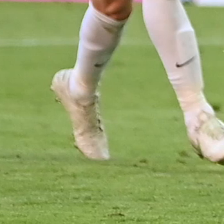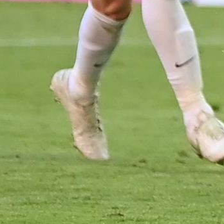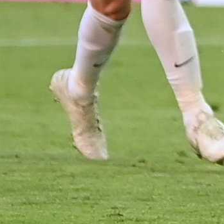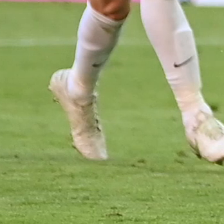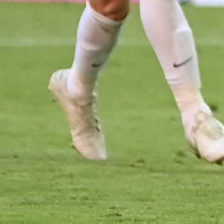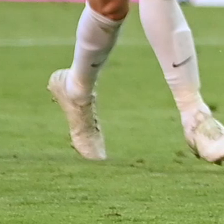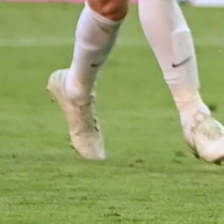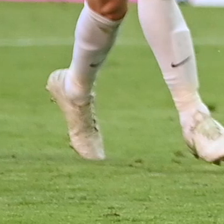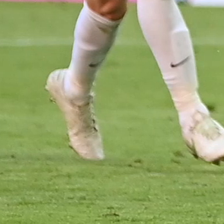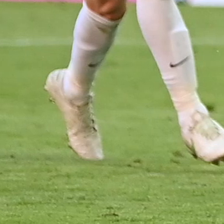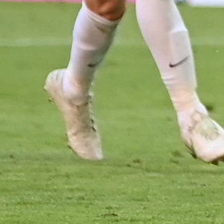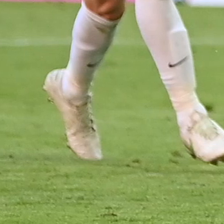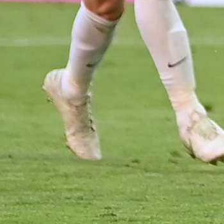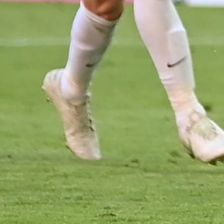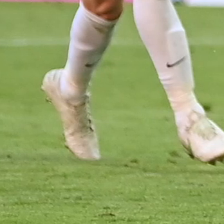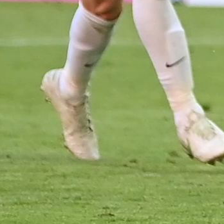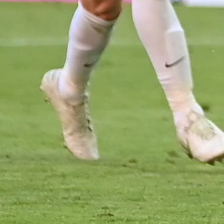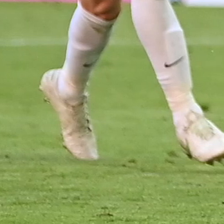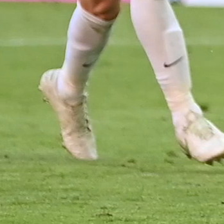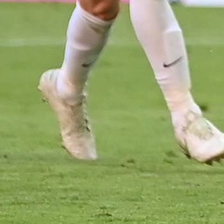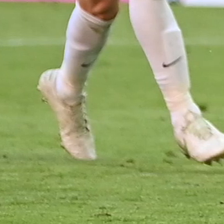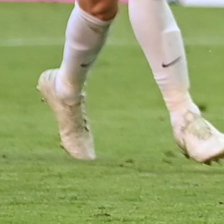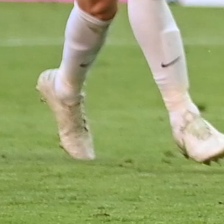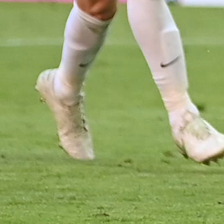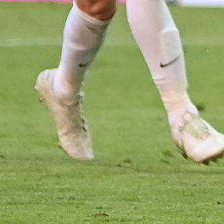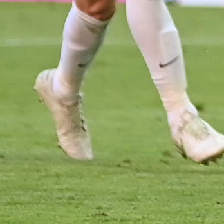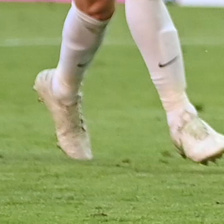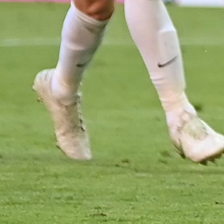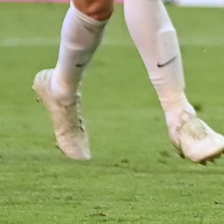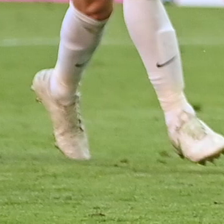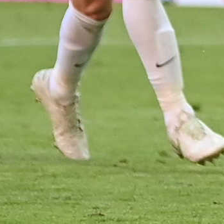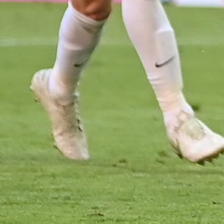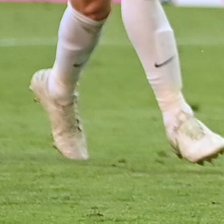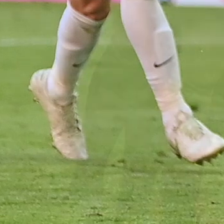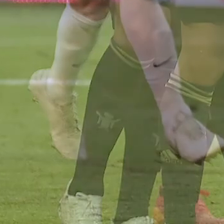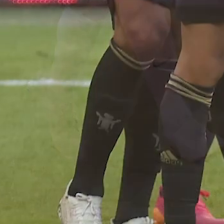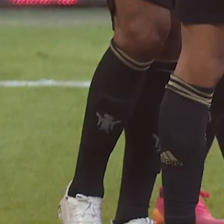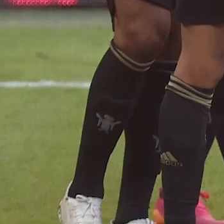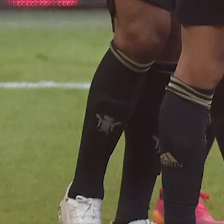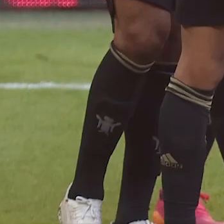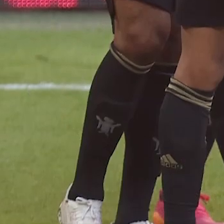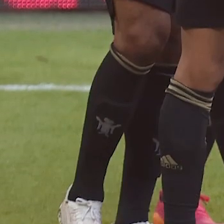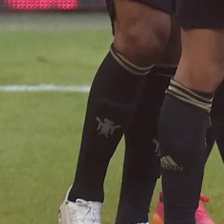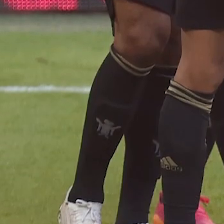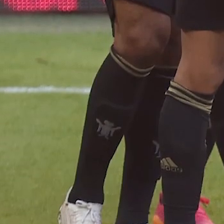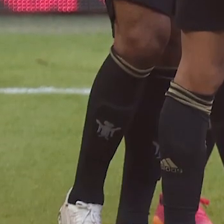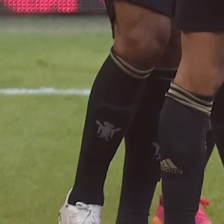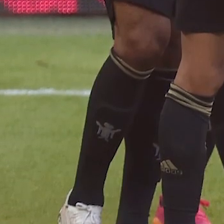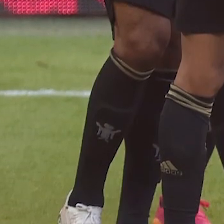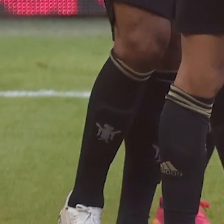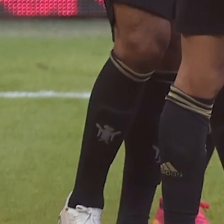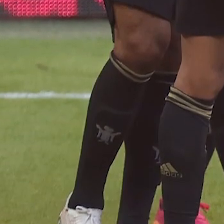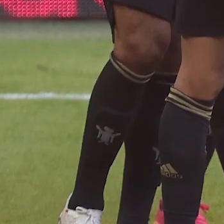no to jest najważniejsze dla zespołu, dla bramkarza. Nie dałem rady powstrzymać czy Roberta, czy zawodników Bayernu